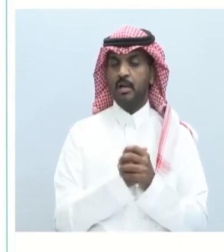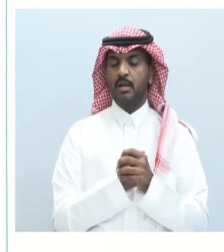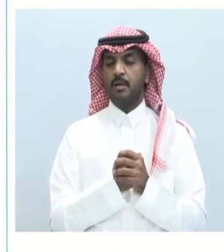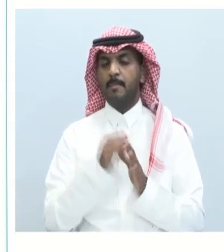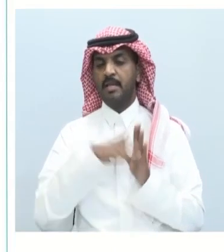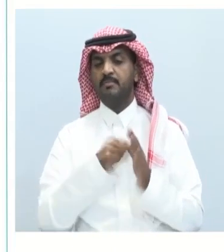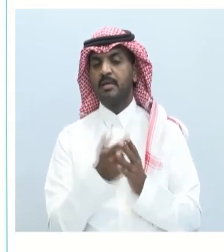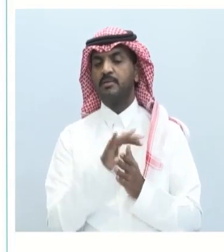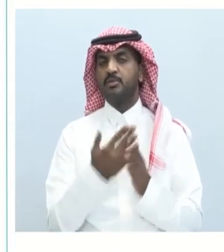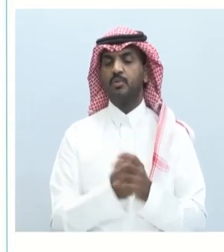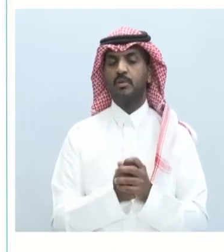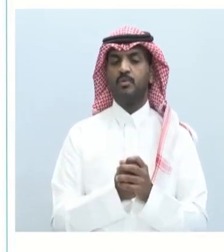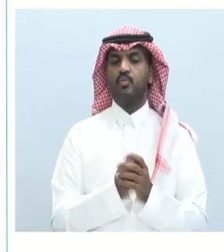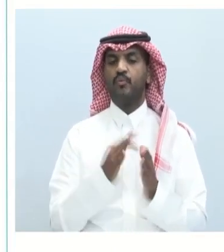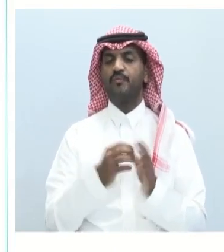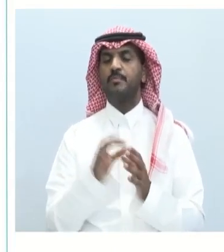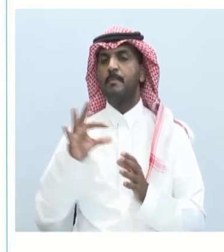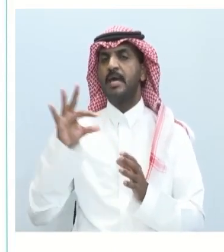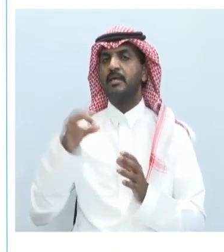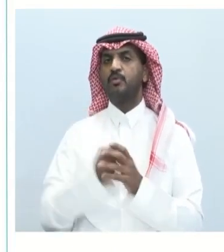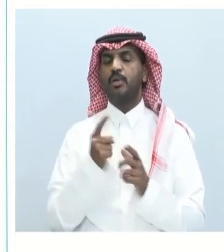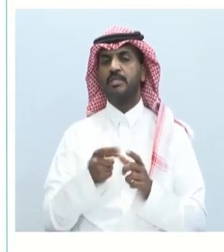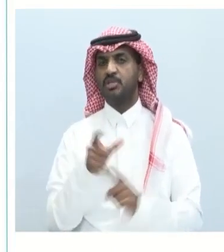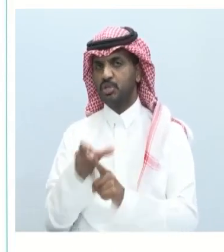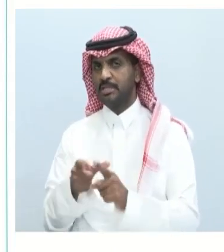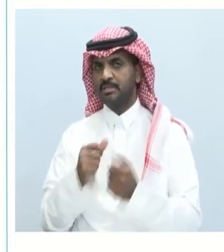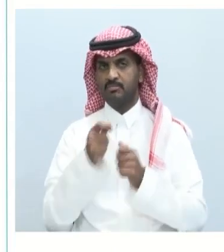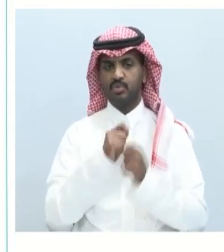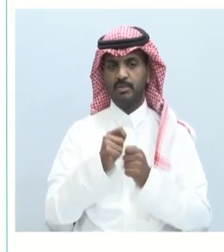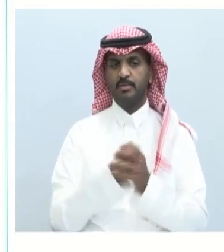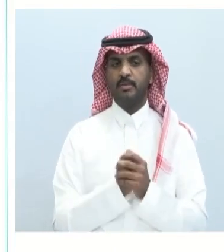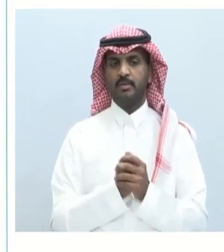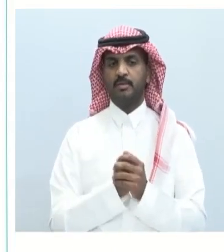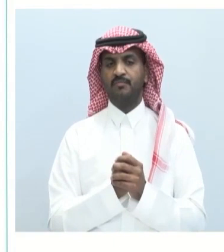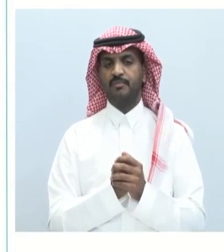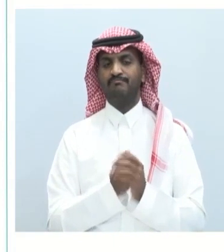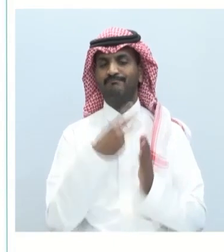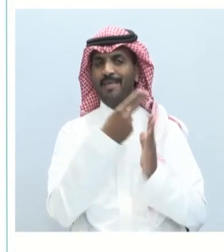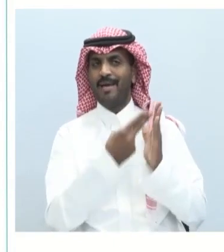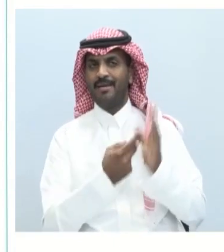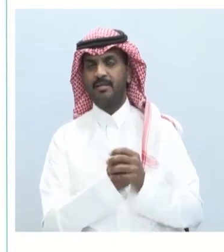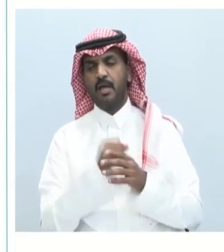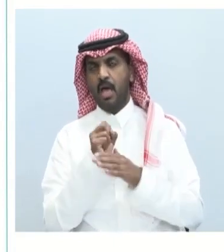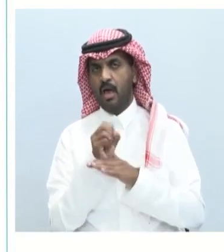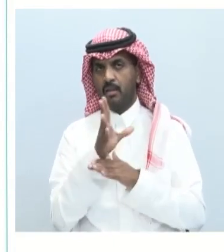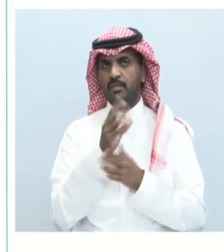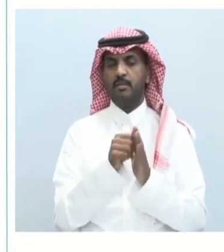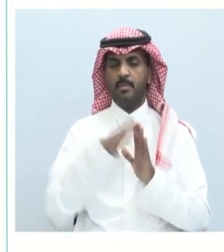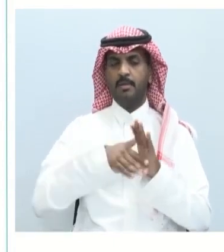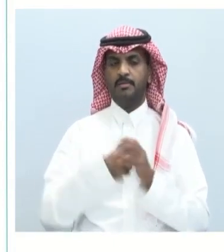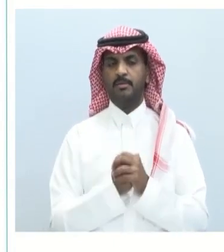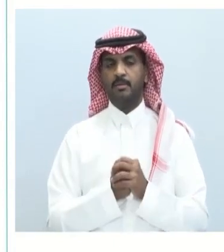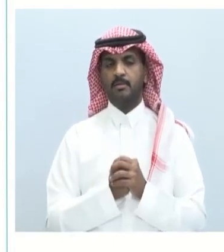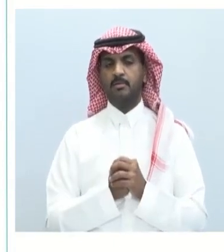او اكثر وفقا معايير يحددها المستخدم واخيرا في التقارير نقوم بعرض البيانات